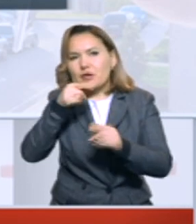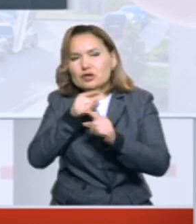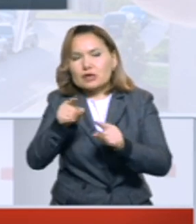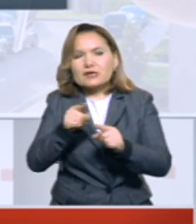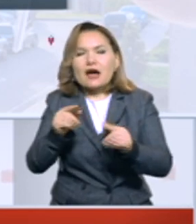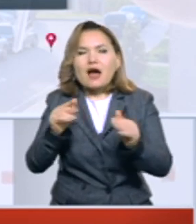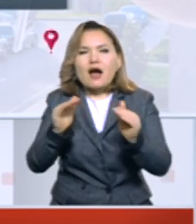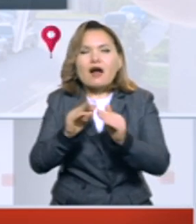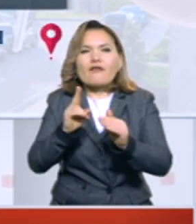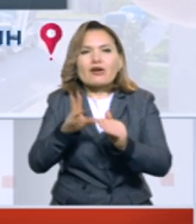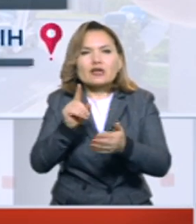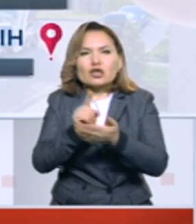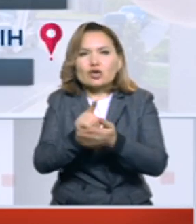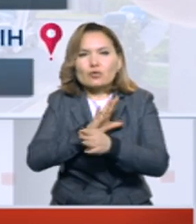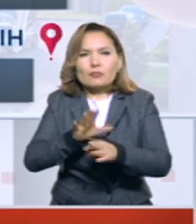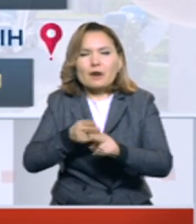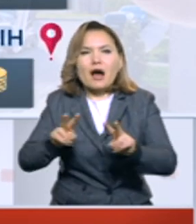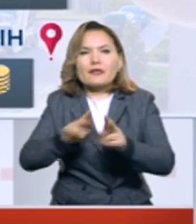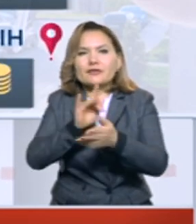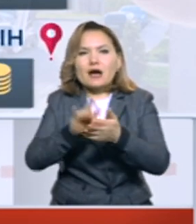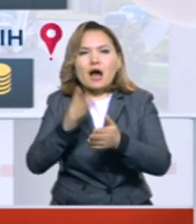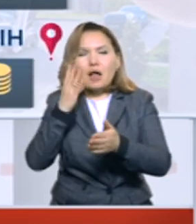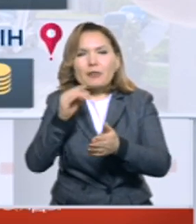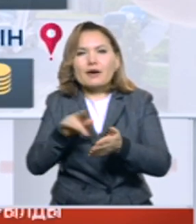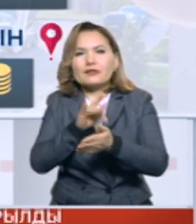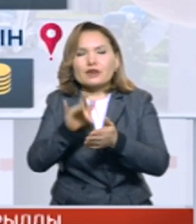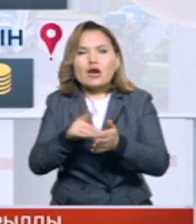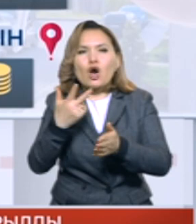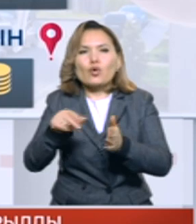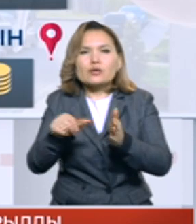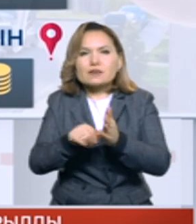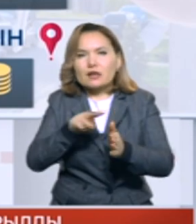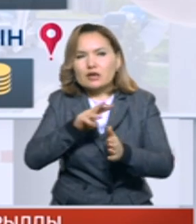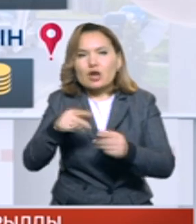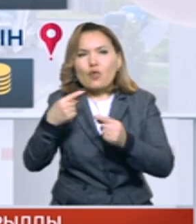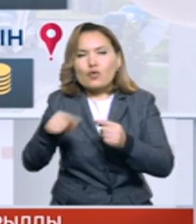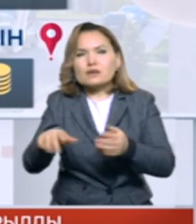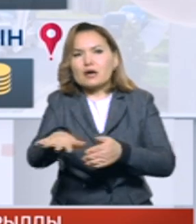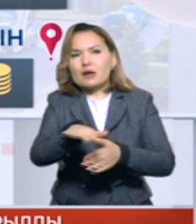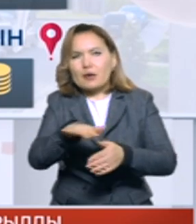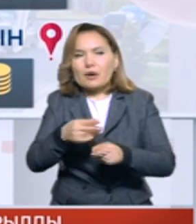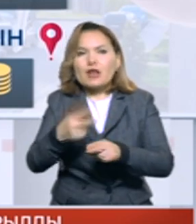Несиенің максималды сомасы Астана мен Алматы қалалары үшін 36 миллион, ал өзге өңірлер